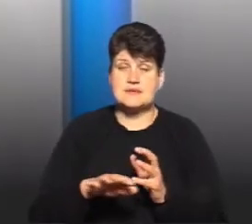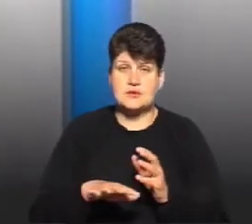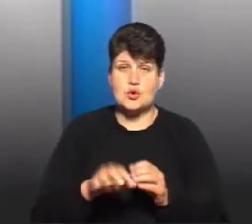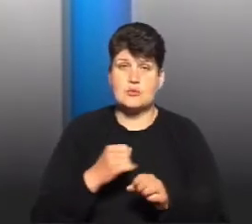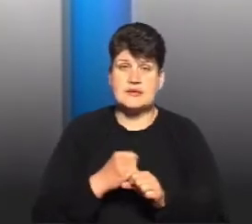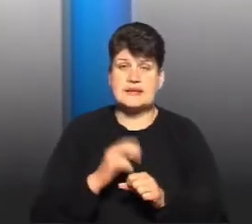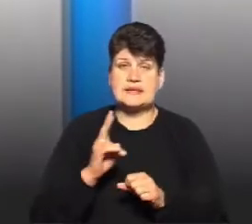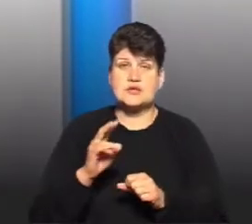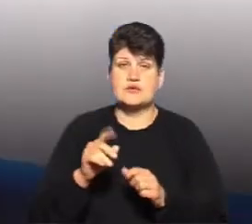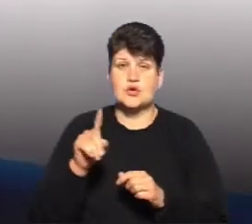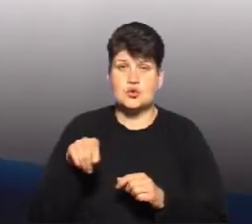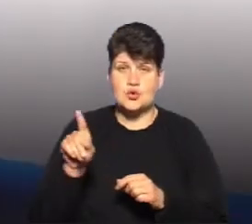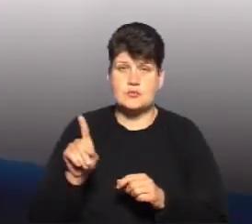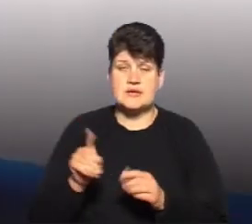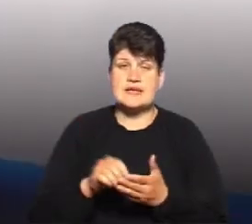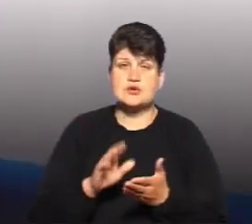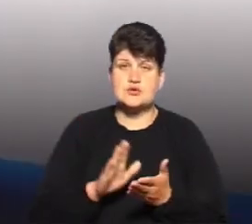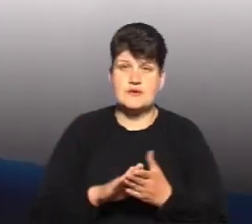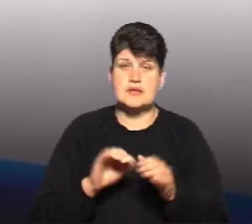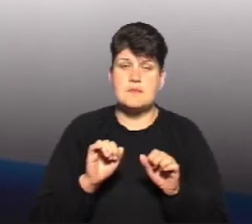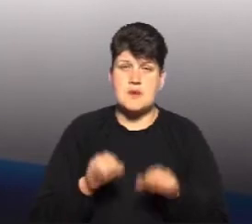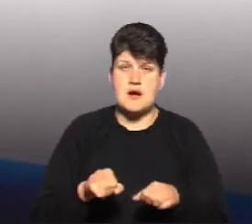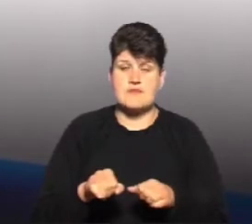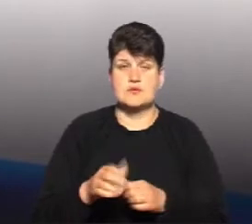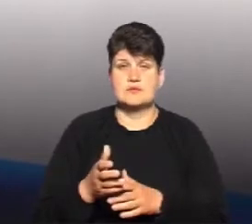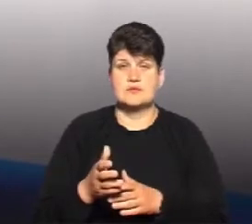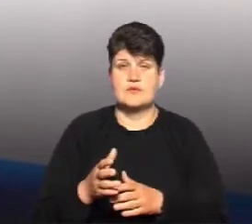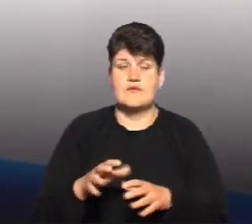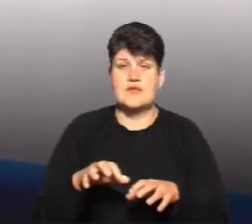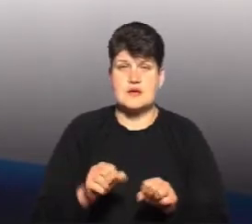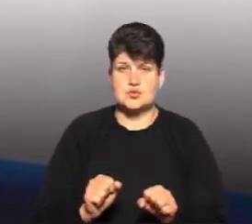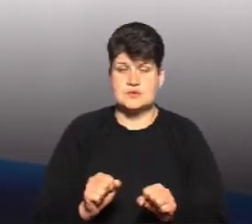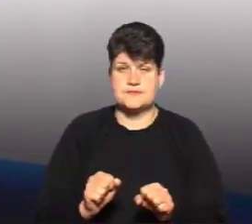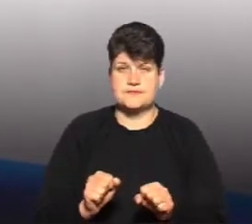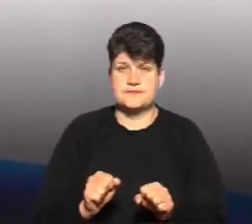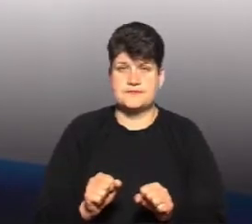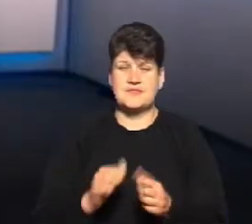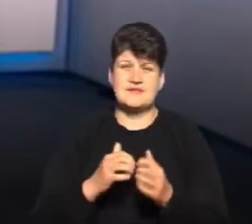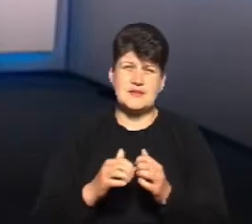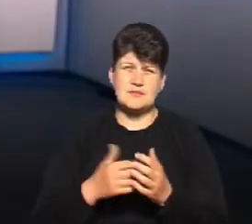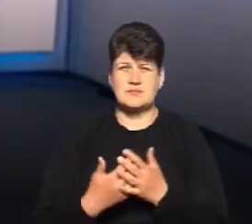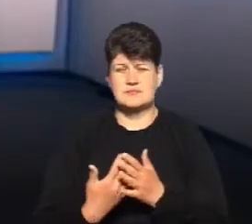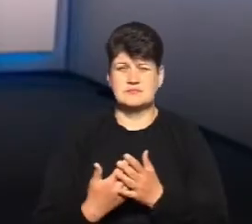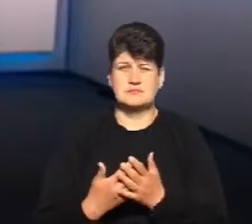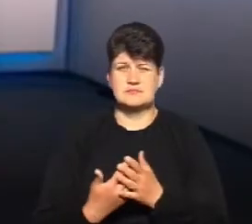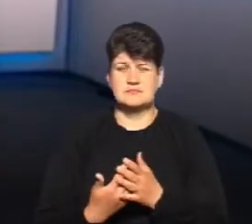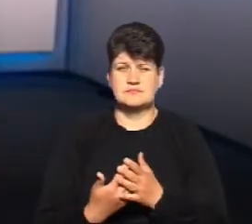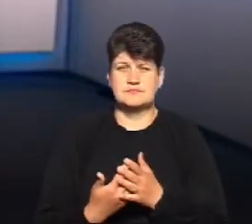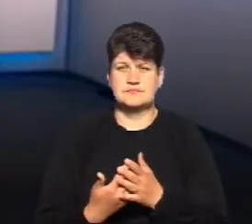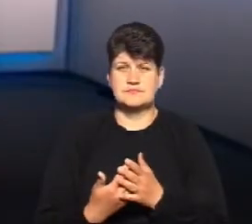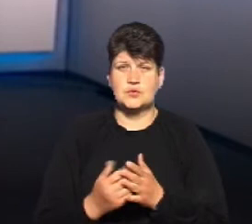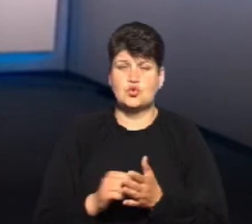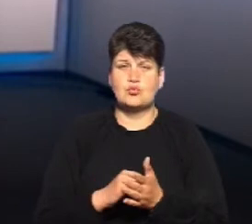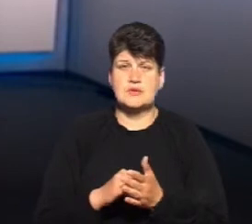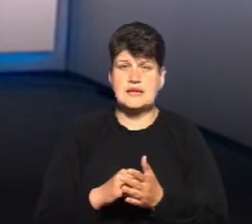реєструвати право комунальної власності. Наскільки це затратно по часу і по коштах взагалі? Ну, в середньому десь так документація по